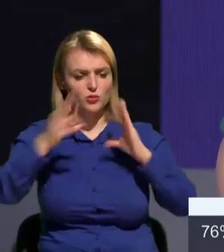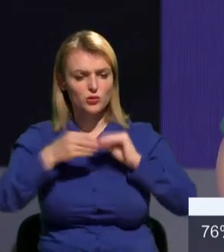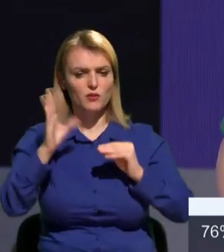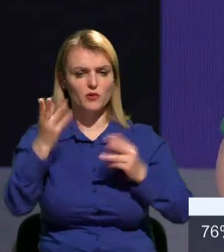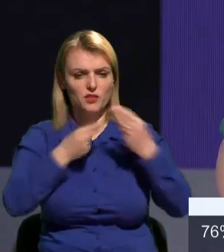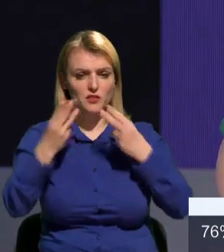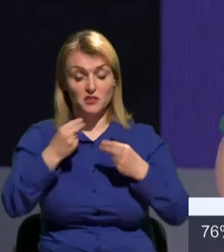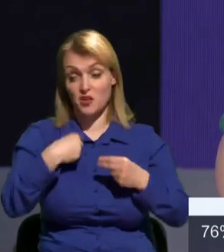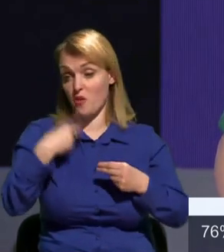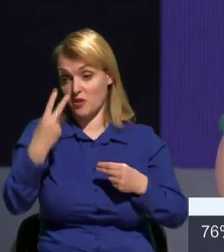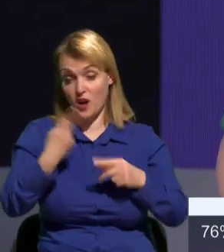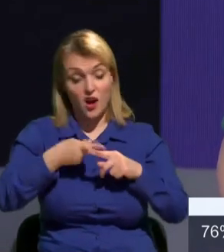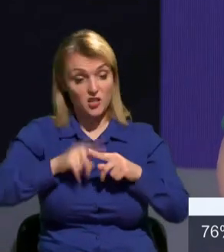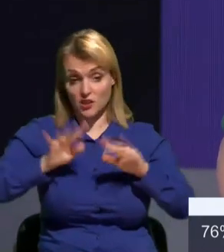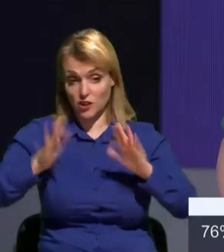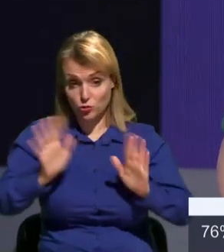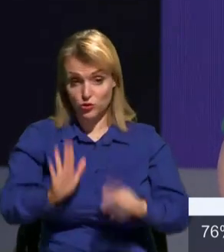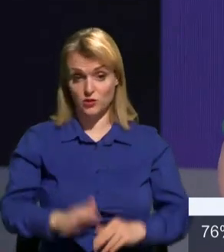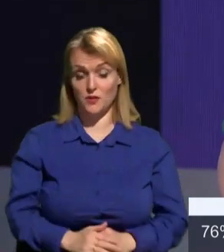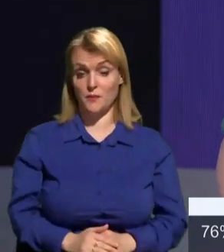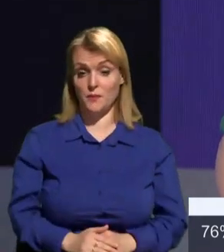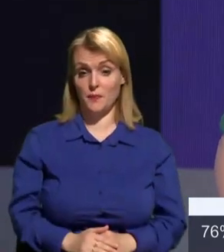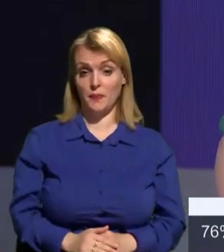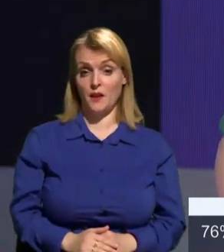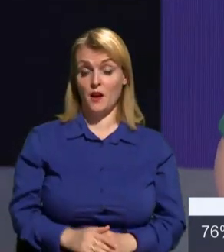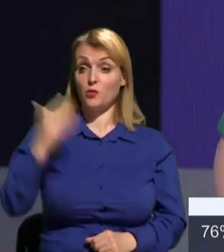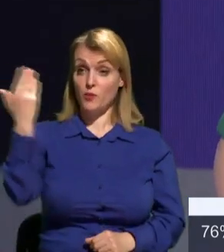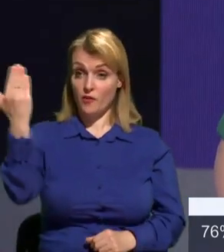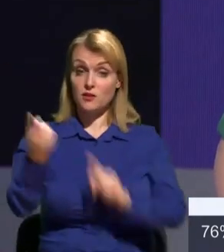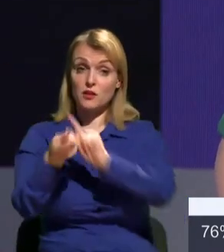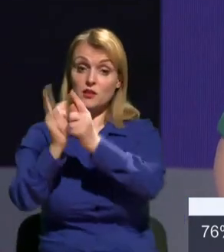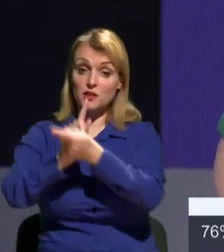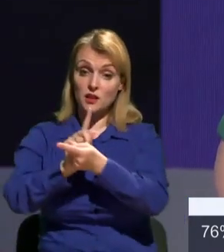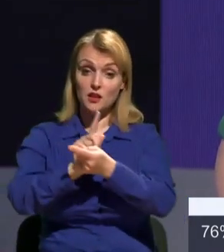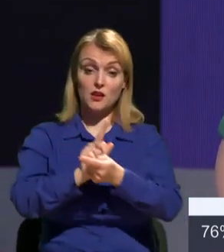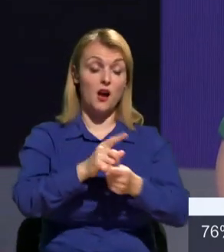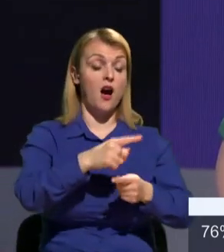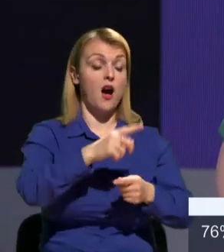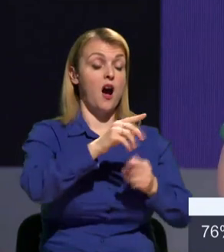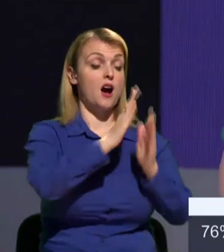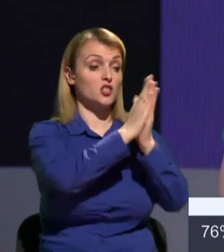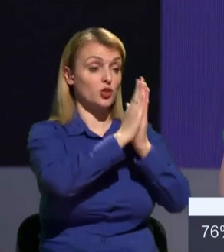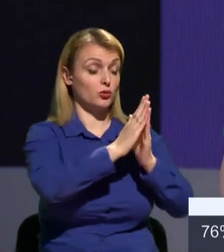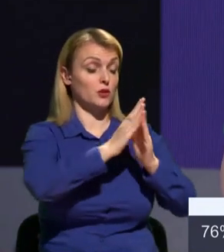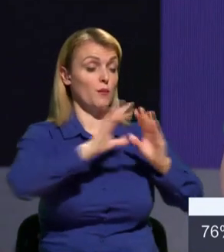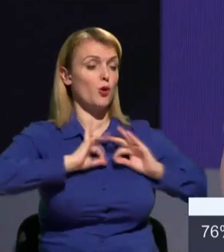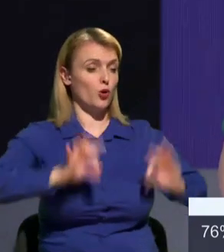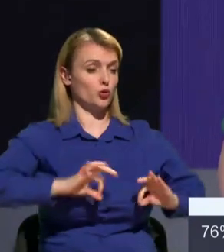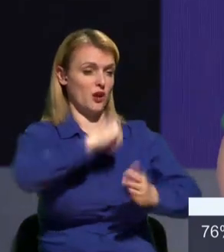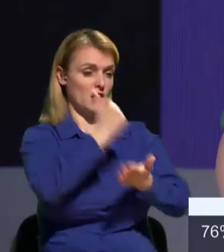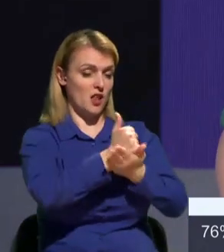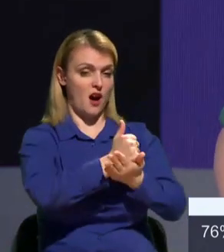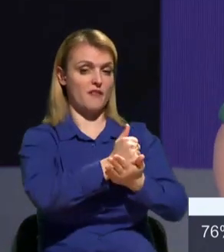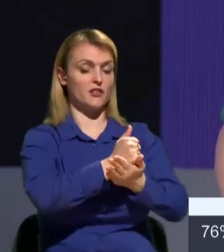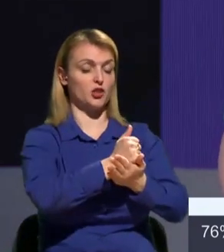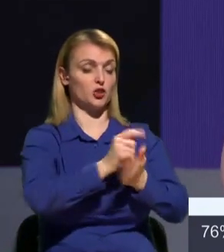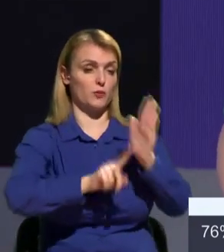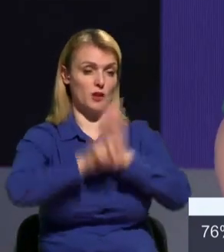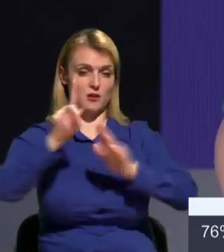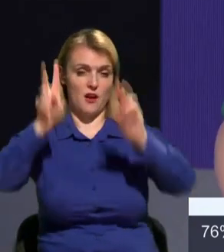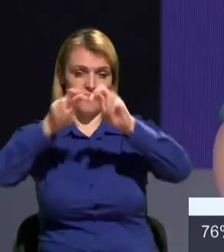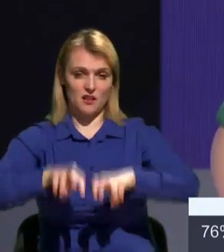demersuri nu au urmat în acest sens. Dumneavoastră, în schimb, ați cerut Procuraturii Generale, ați solicitat, ca să fie investigate,